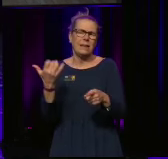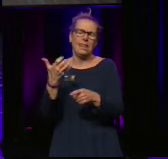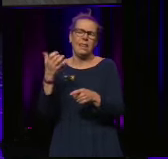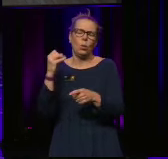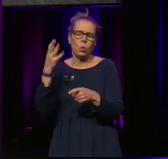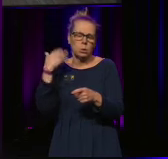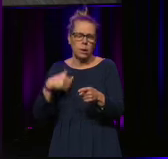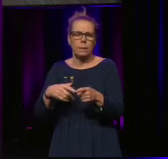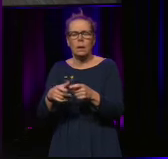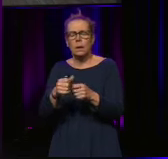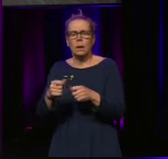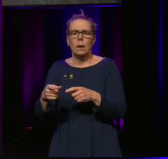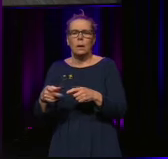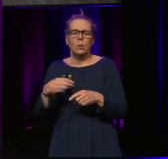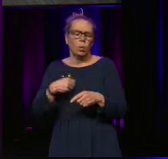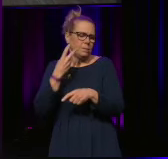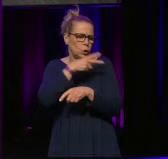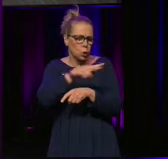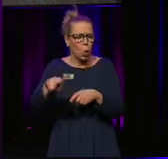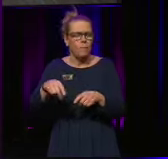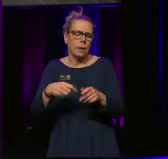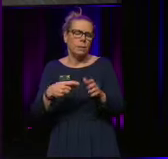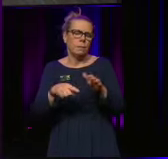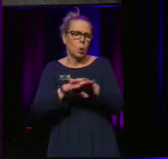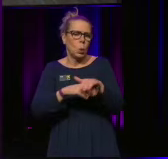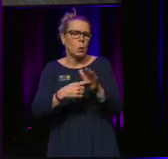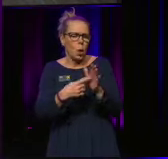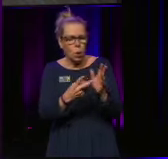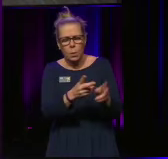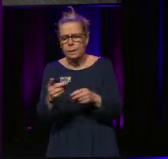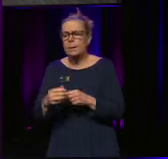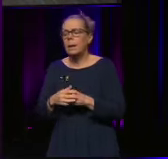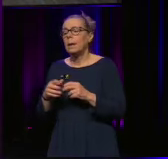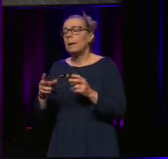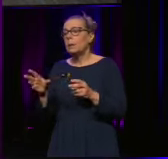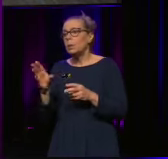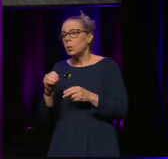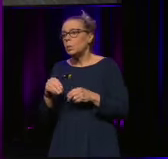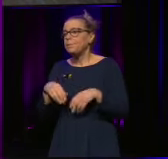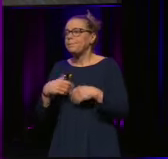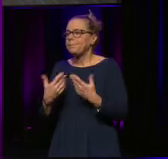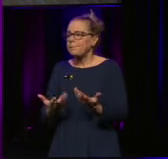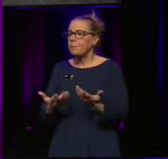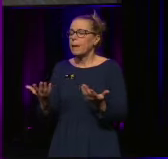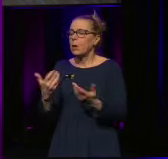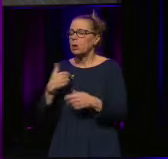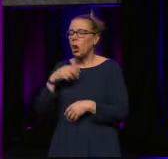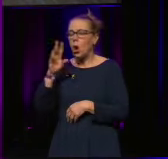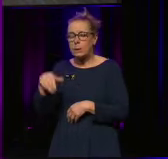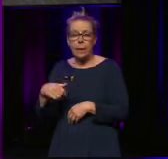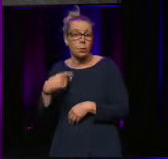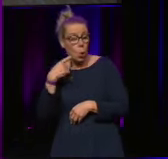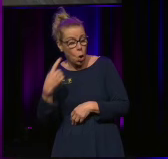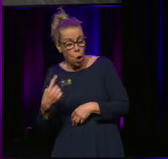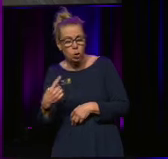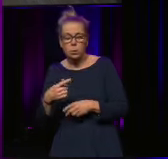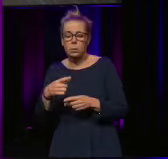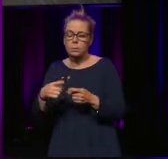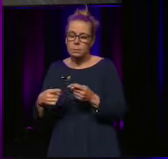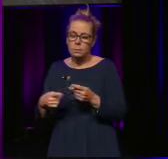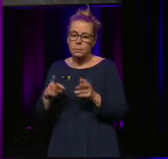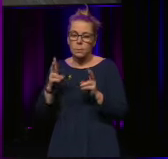sedan cirka i samband med att grundlagen sågs över. Men enligt det jag har sett och hört och